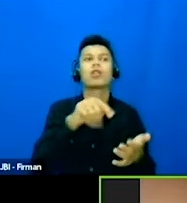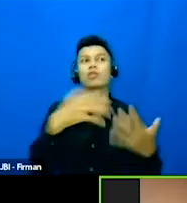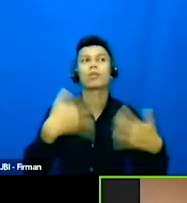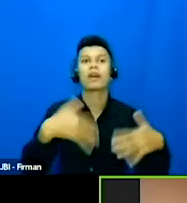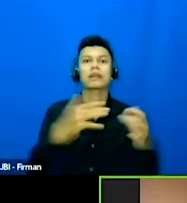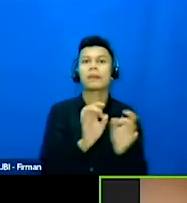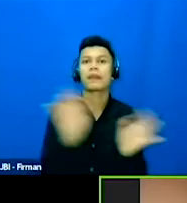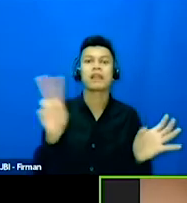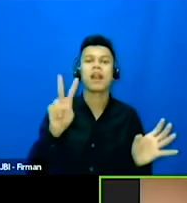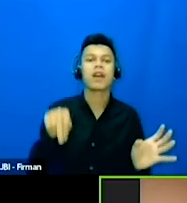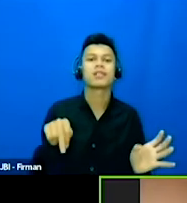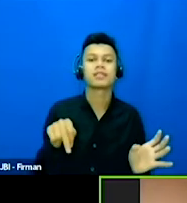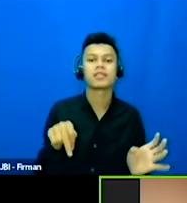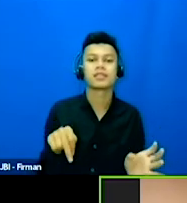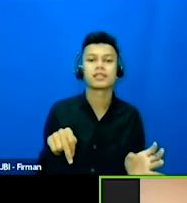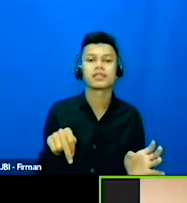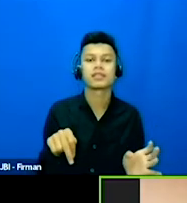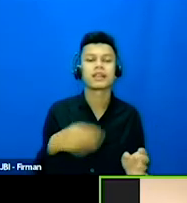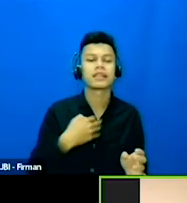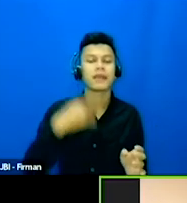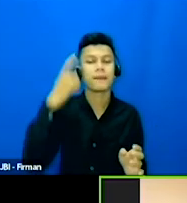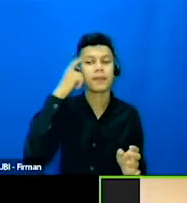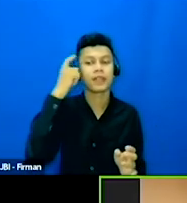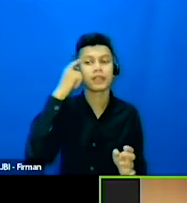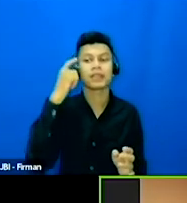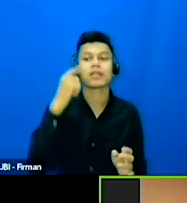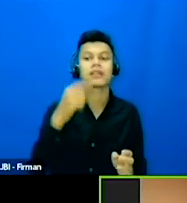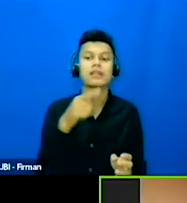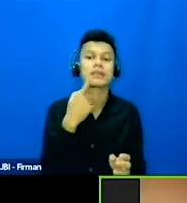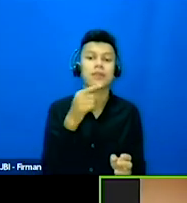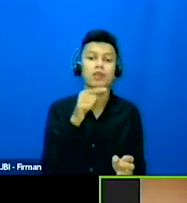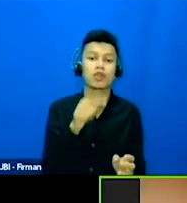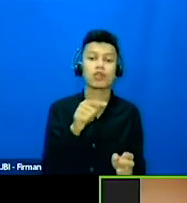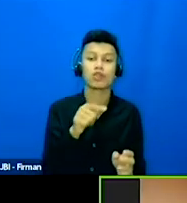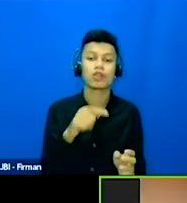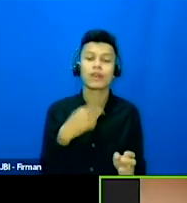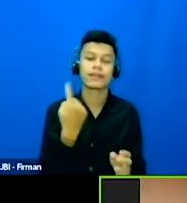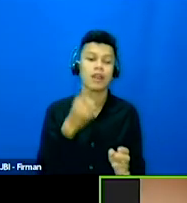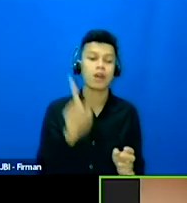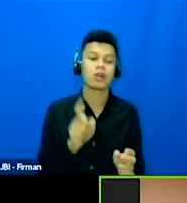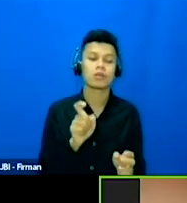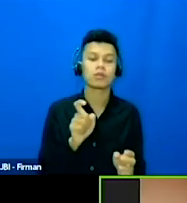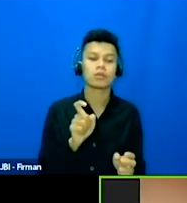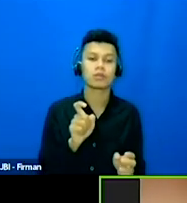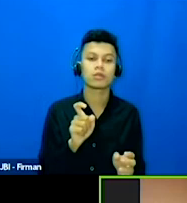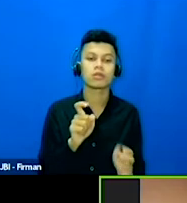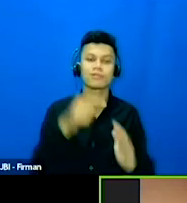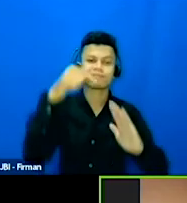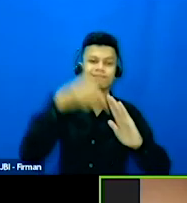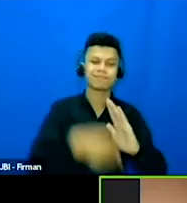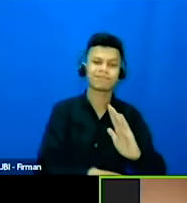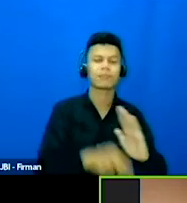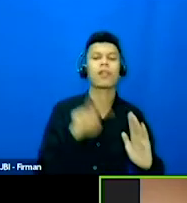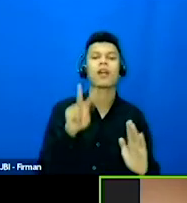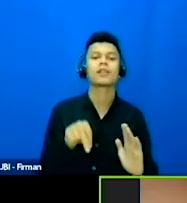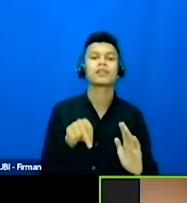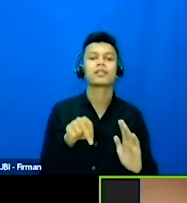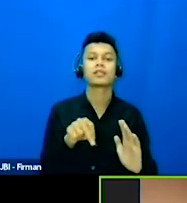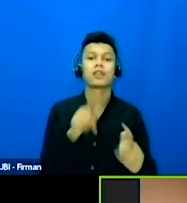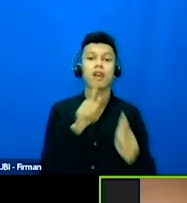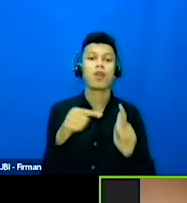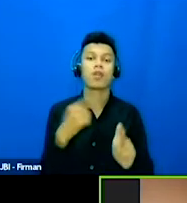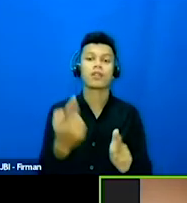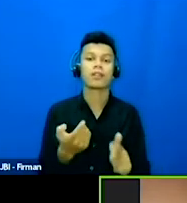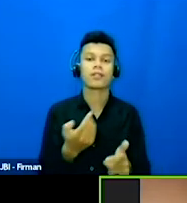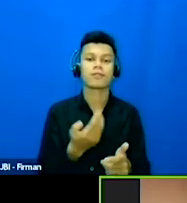lain lagi misalnya seperti itu astakira hal-hal semacam ini yang memang kita perlu perlu dalami lebih lanjut Mas masjid untuk kalau kita